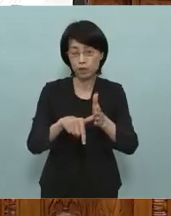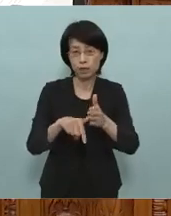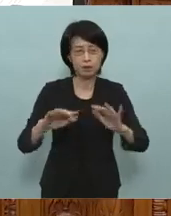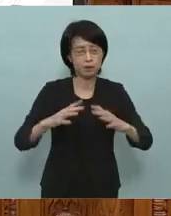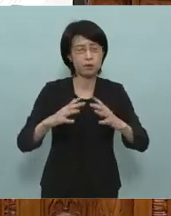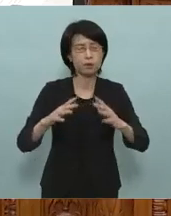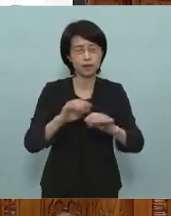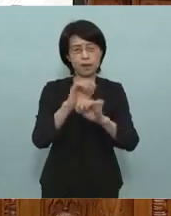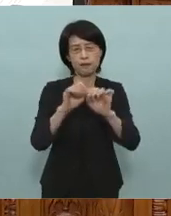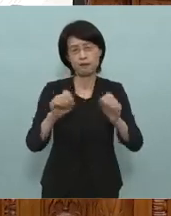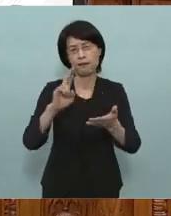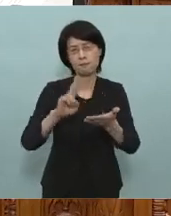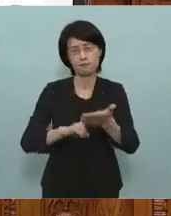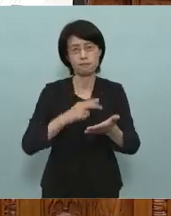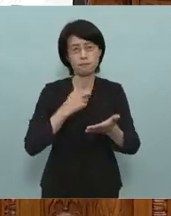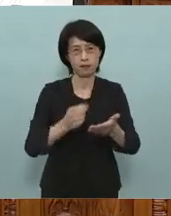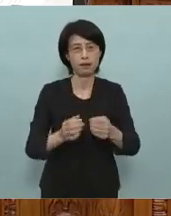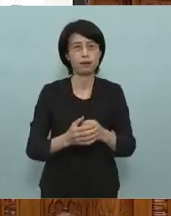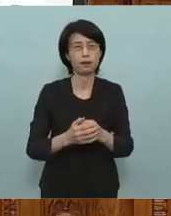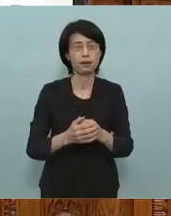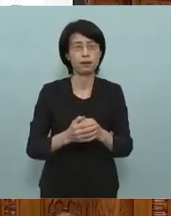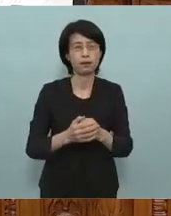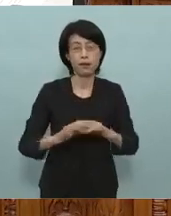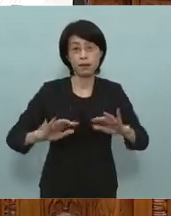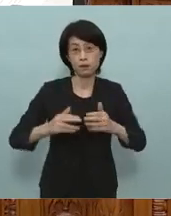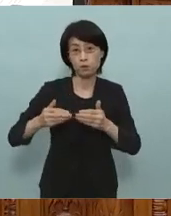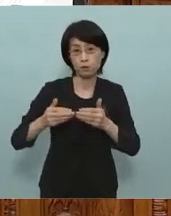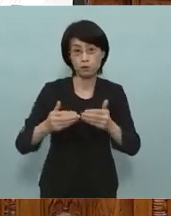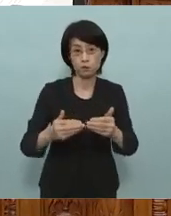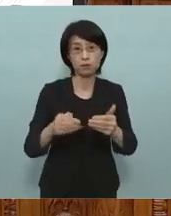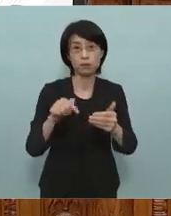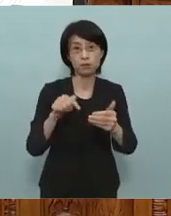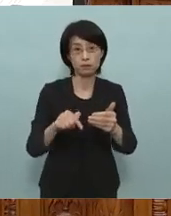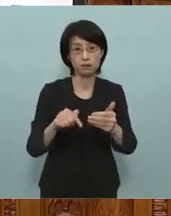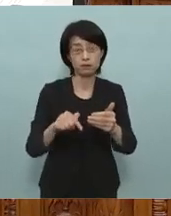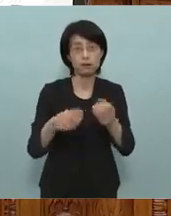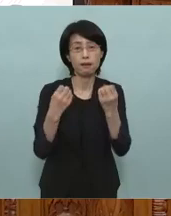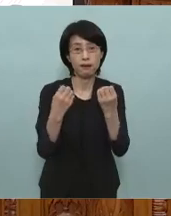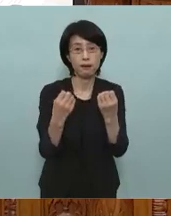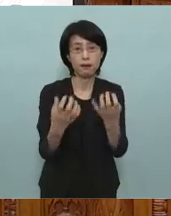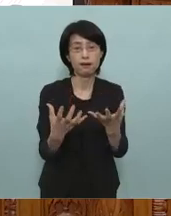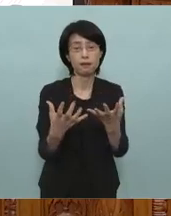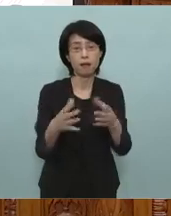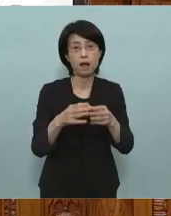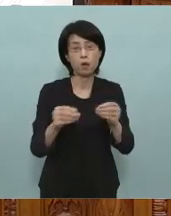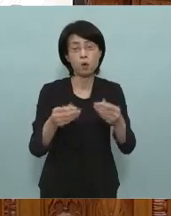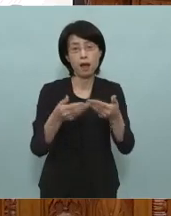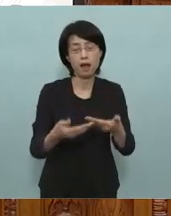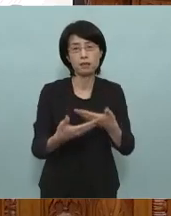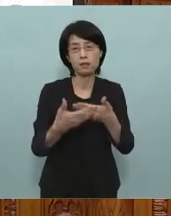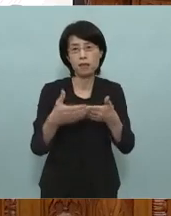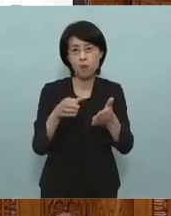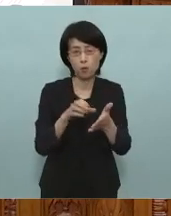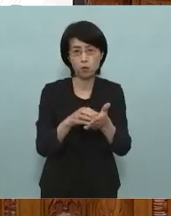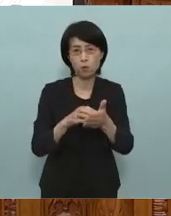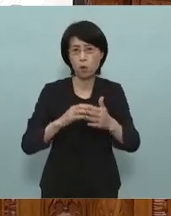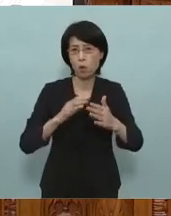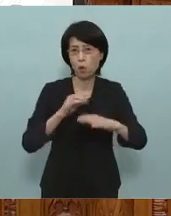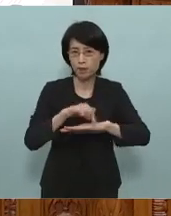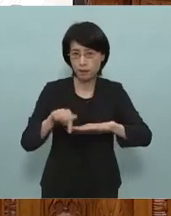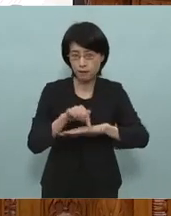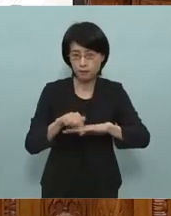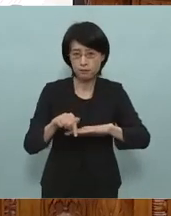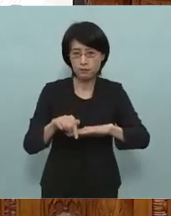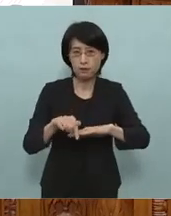出しますこれまで議論を進めてきている新たな国家安全保障を戦略等を